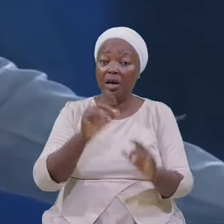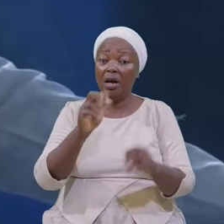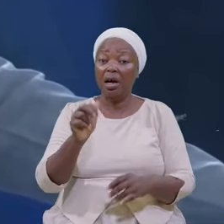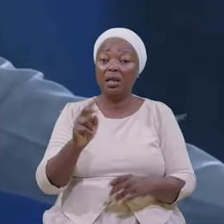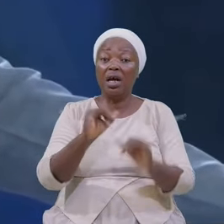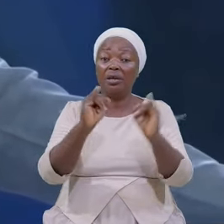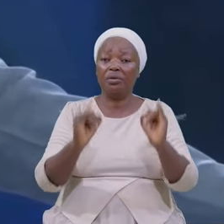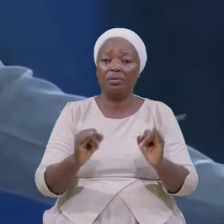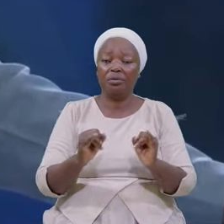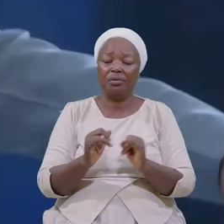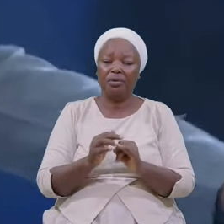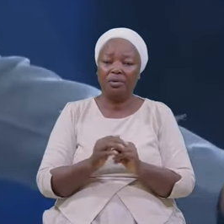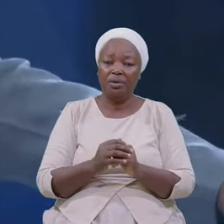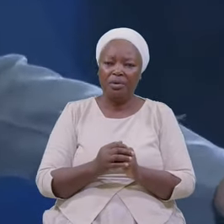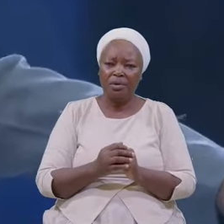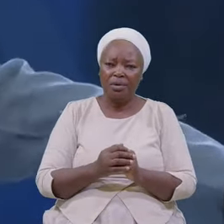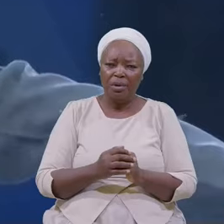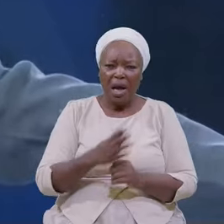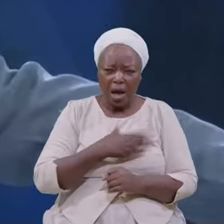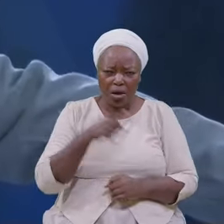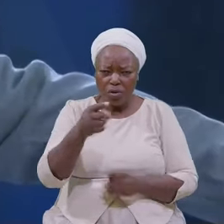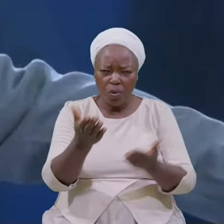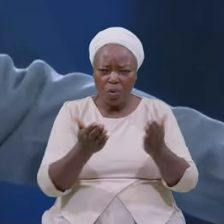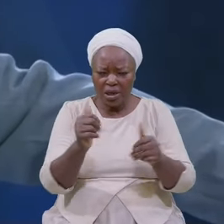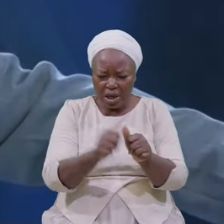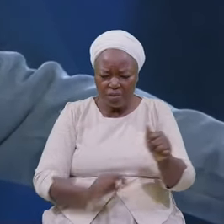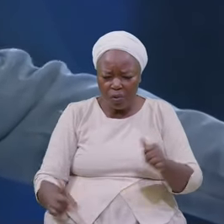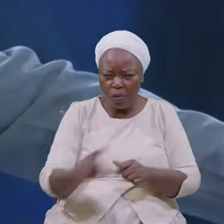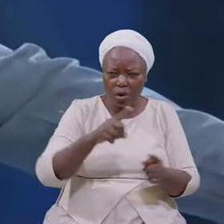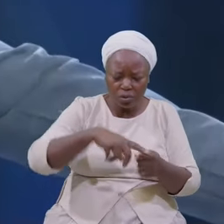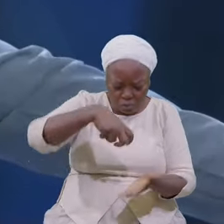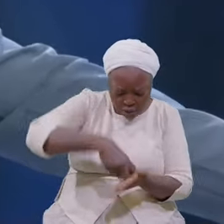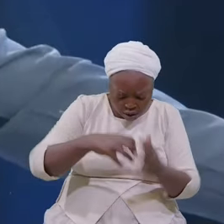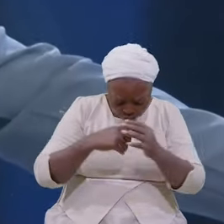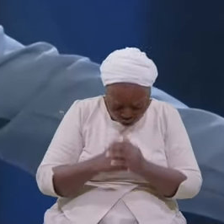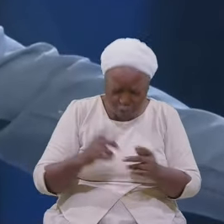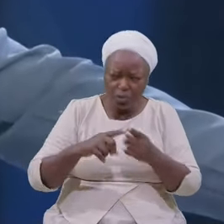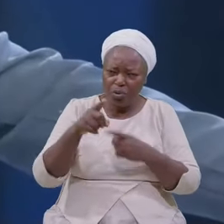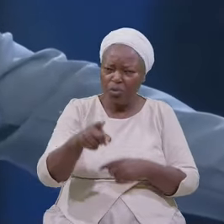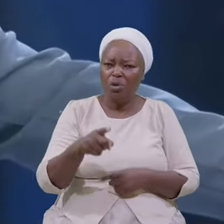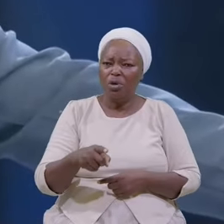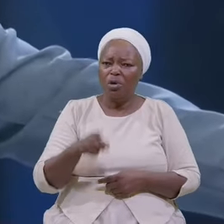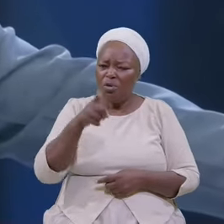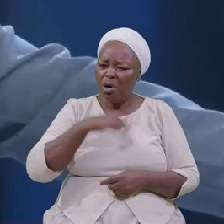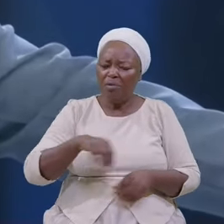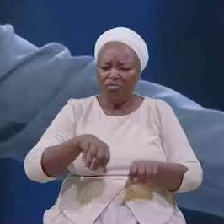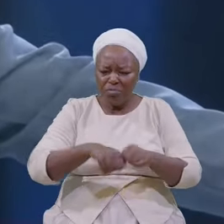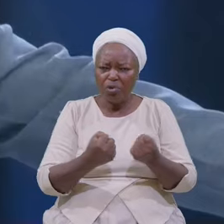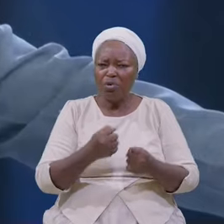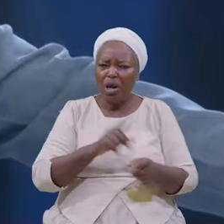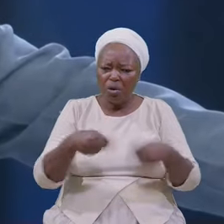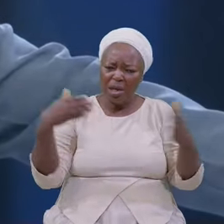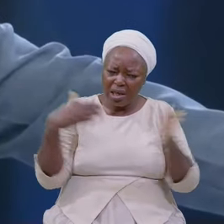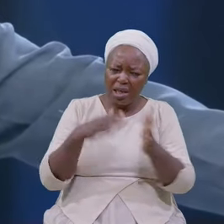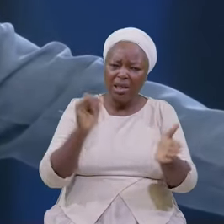pas avoir d'autre Dieu, mais vous faites un Dieu. I want everybody to bend and bow to you. You're broken that first commandment. Oui, tout le